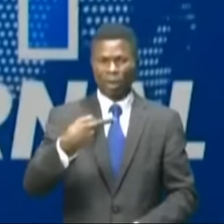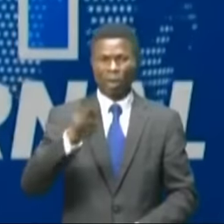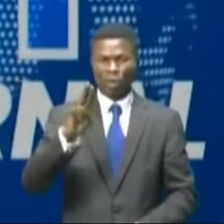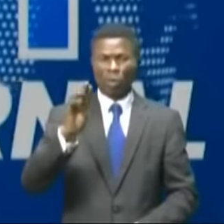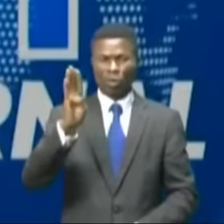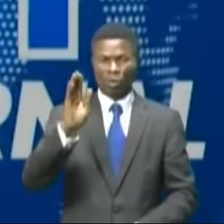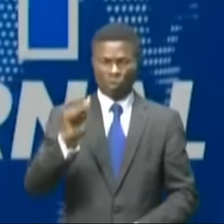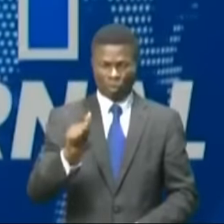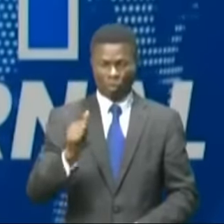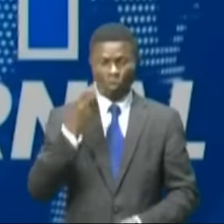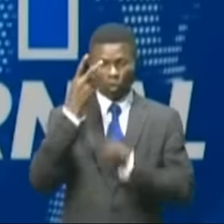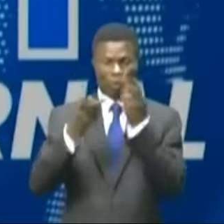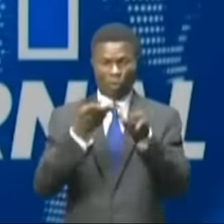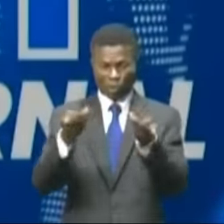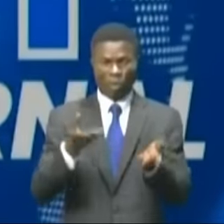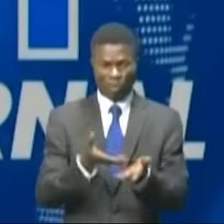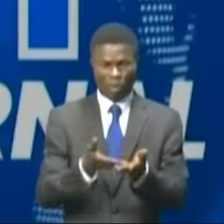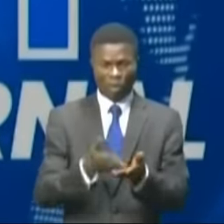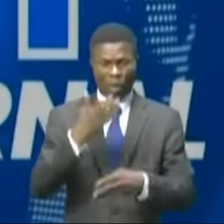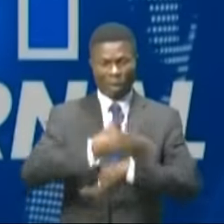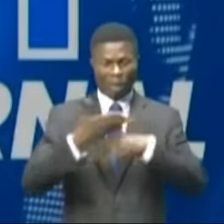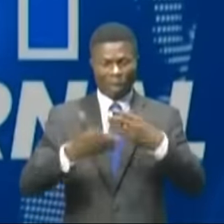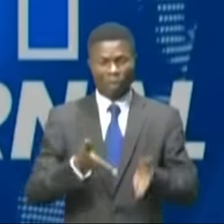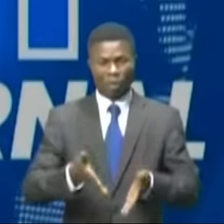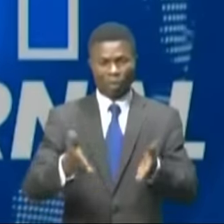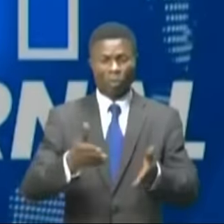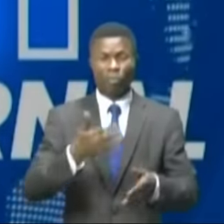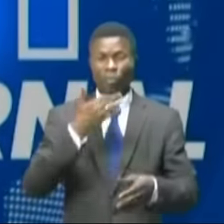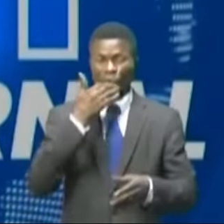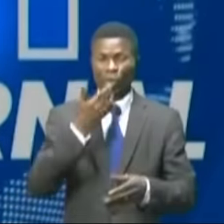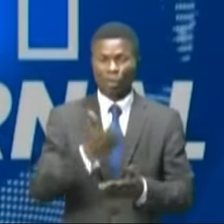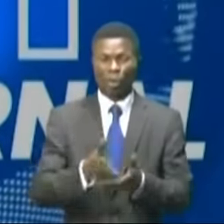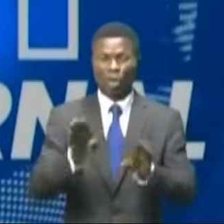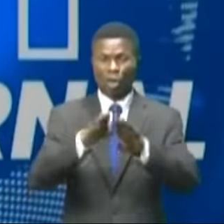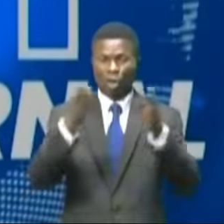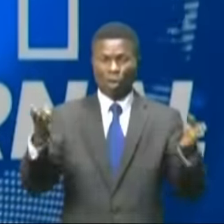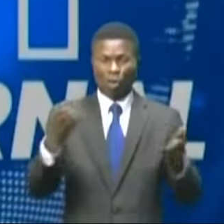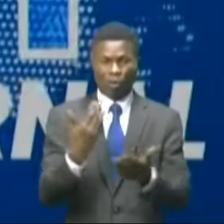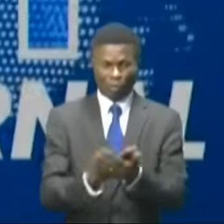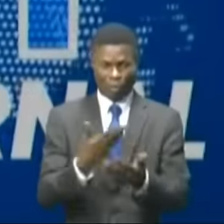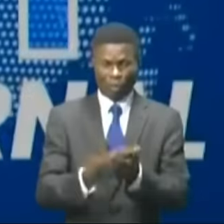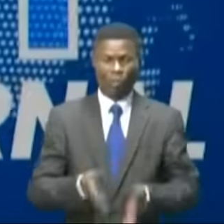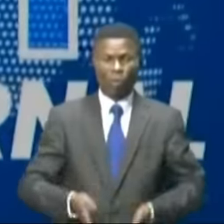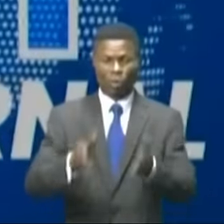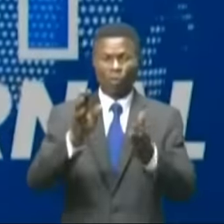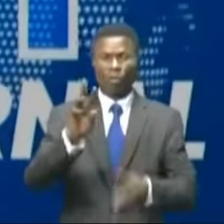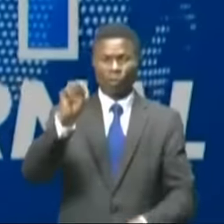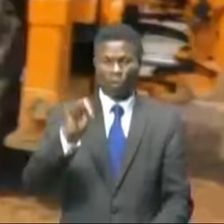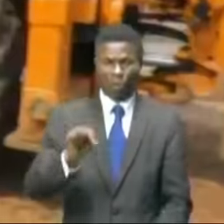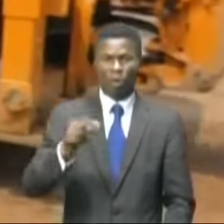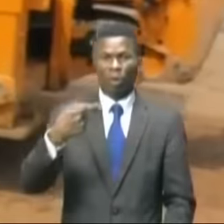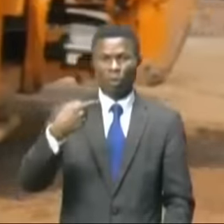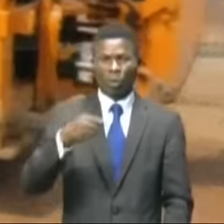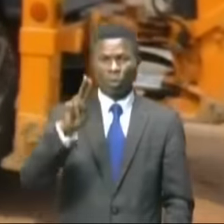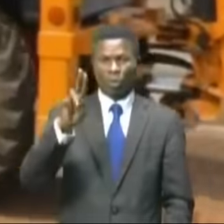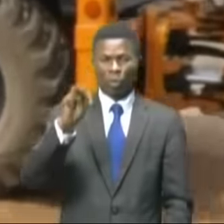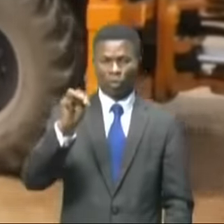Somoïssa, qui a fait un tour sur ce chantier, nous rassure de la réouverture imminente de l'avenue Nguma.